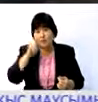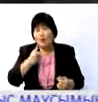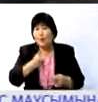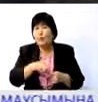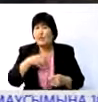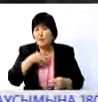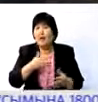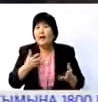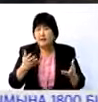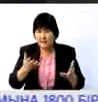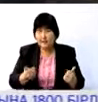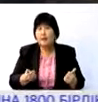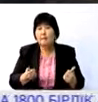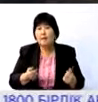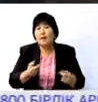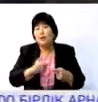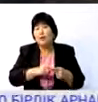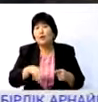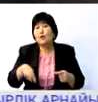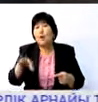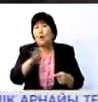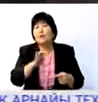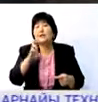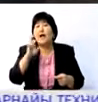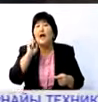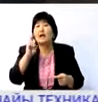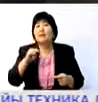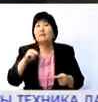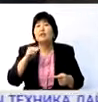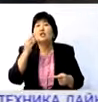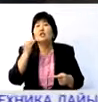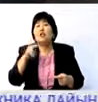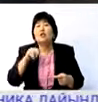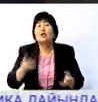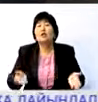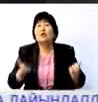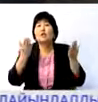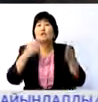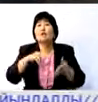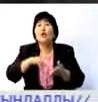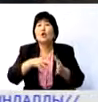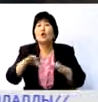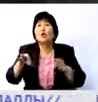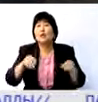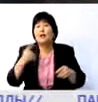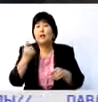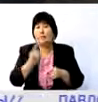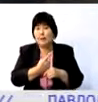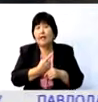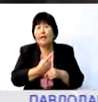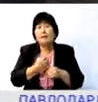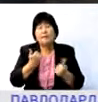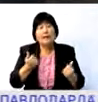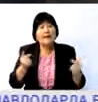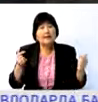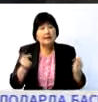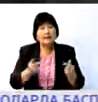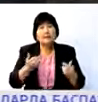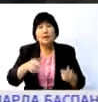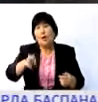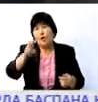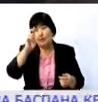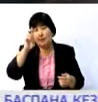маңызды. Осы облыстың әкімшілігі де көтеріп отырған, қолдап отырған жобаның бірі. Себебі енді тиісті мына